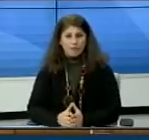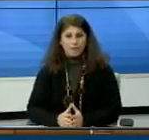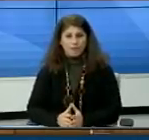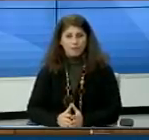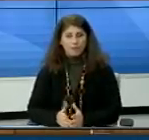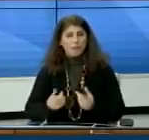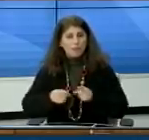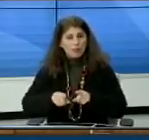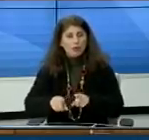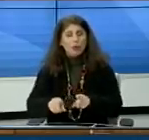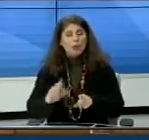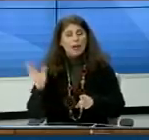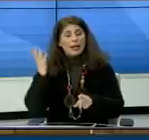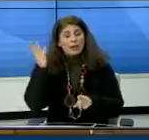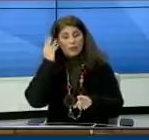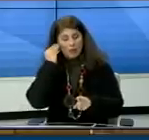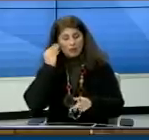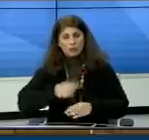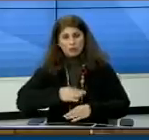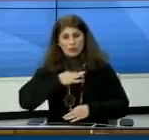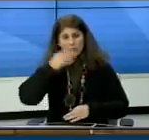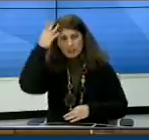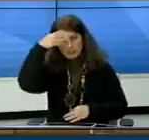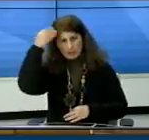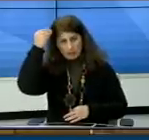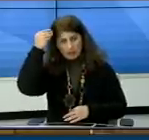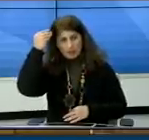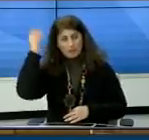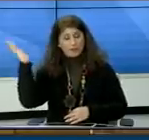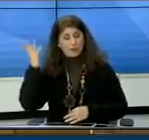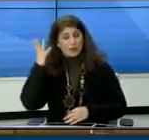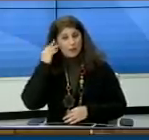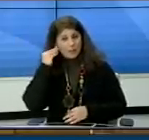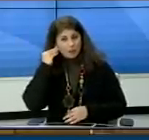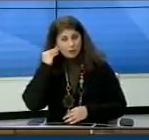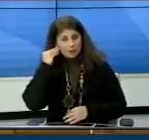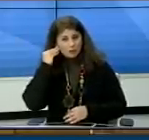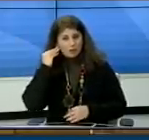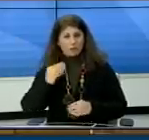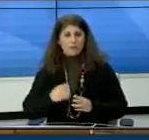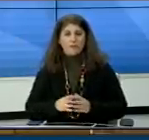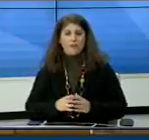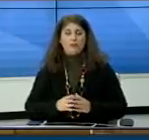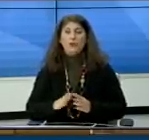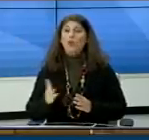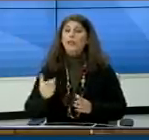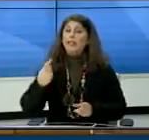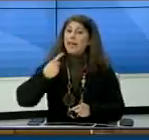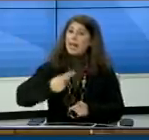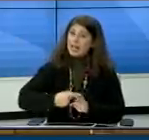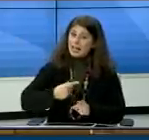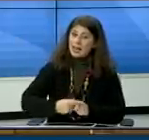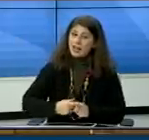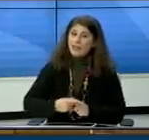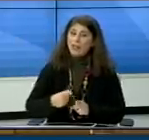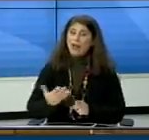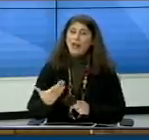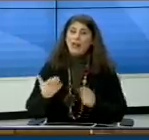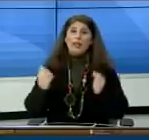ταυτόχρονα κάτι θα πρέπει να έχετε ακούσει, κύριε Τσίπρα, κάτι πρέπει να έχετε ακούσει για το γεγονός ότι η χώρα μας γίνεται